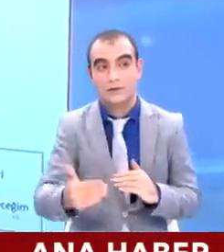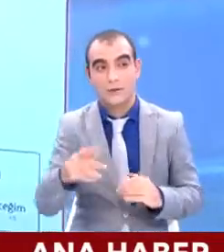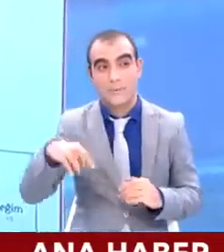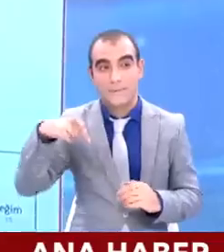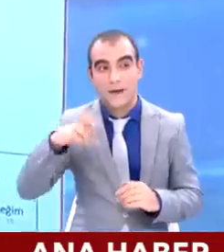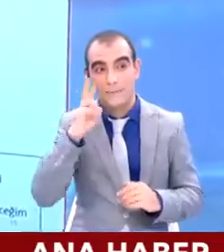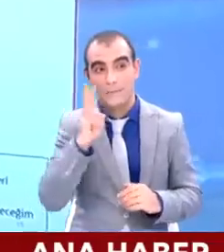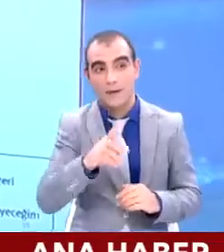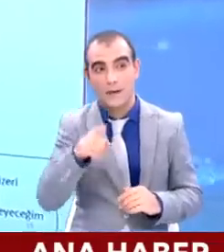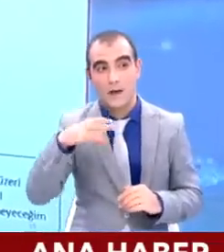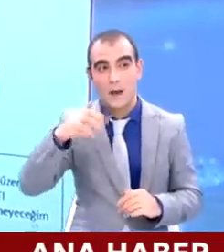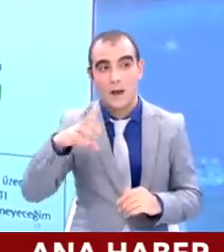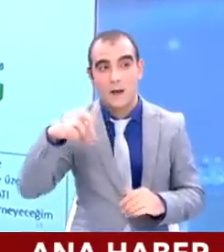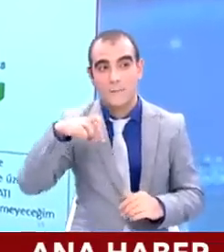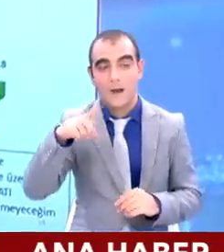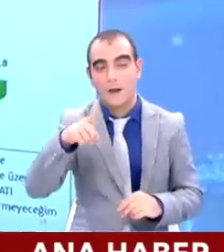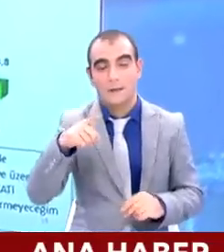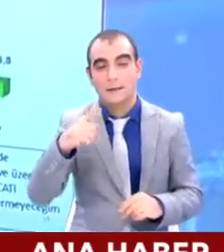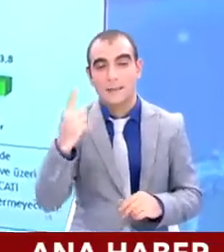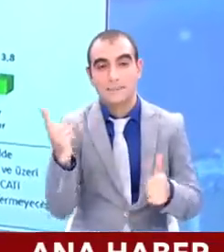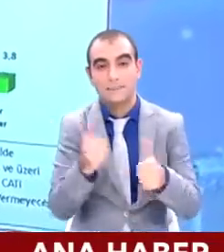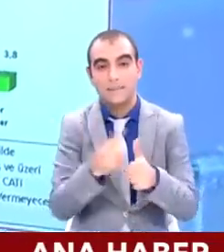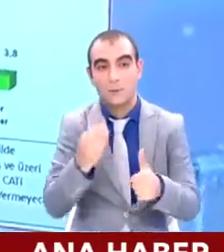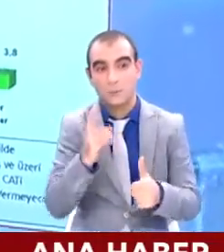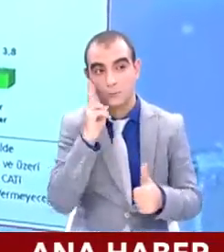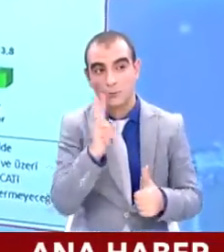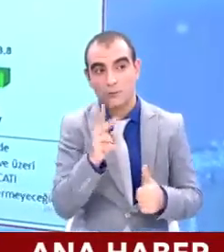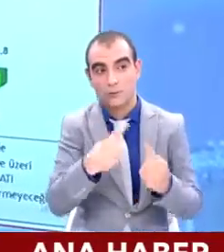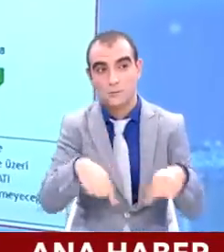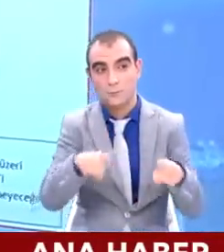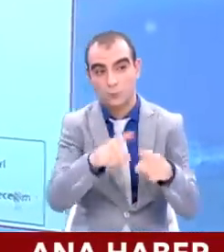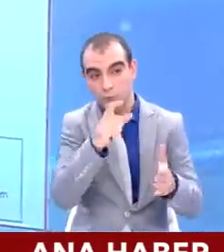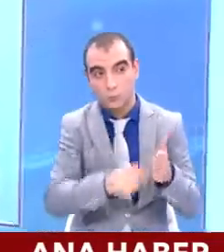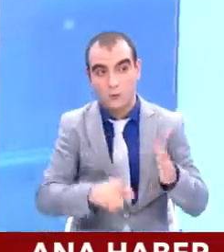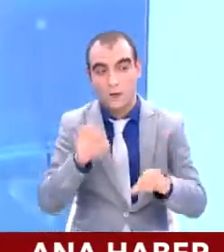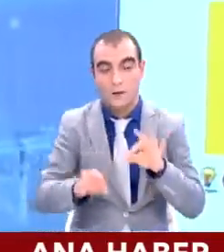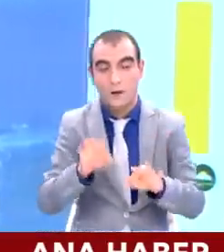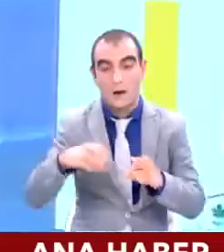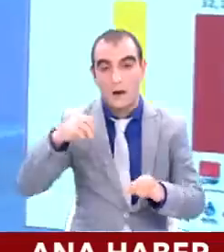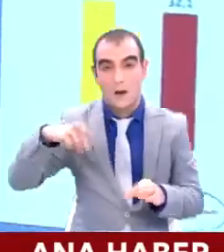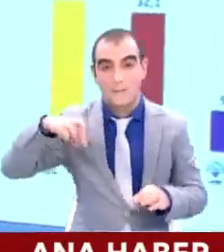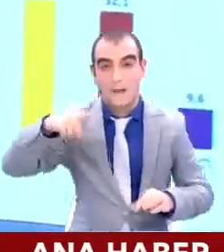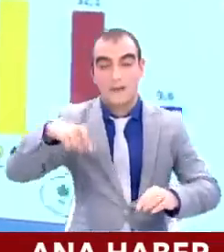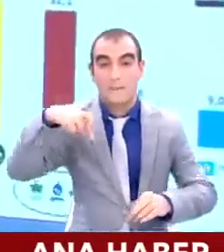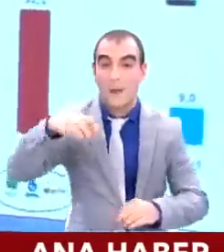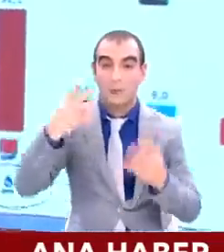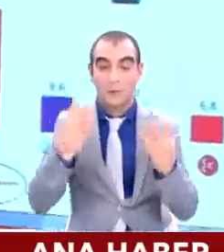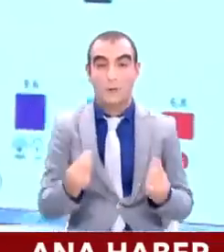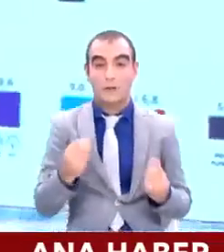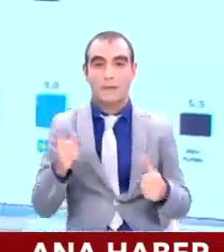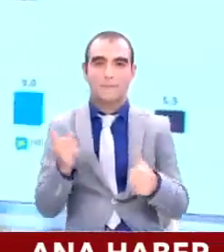partilere baktığımız zaman AK Parti'nin hep birinci olduğunu görüyoruz bütün ama bütün anketlerde Ak Parti parti olarak